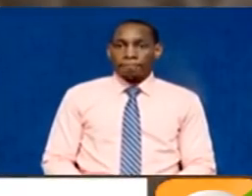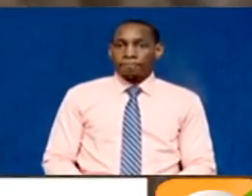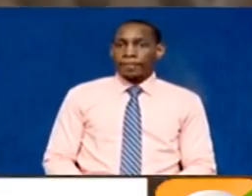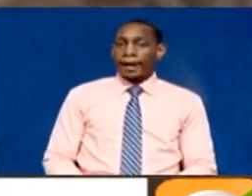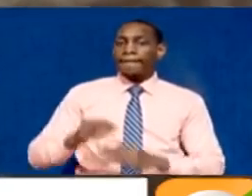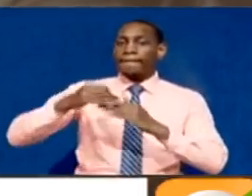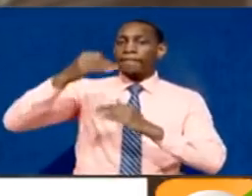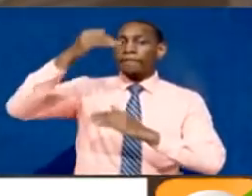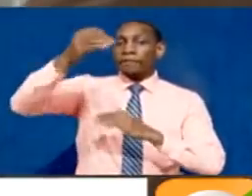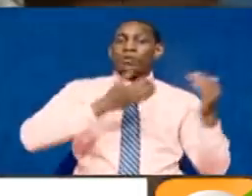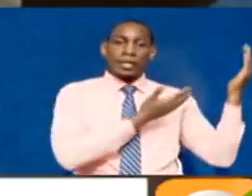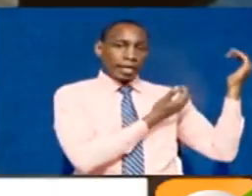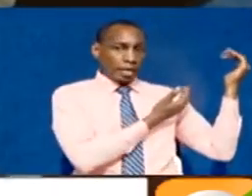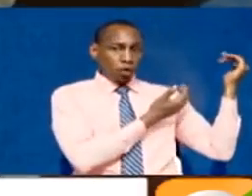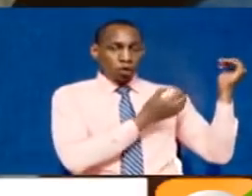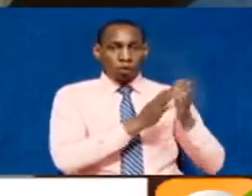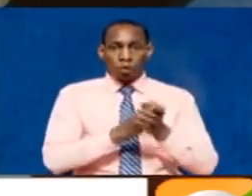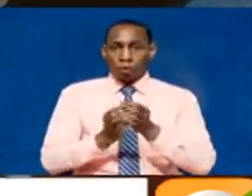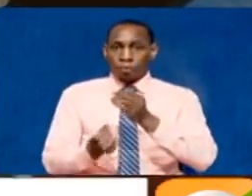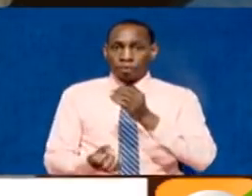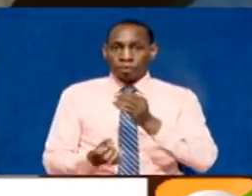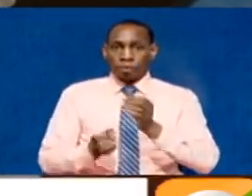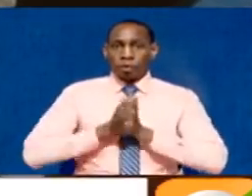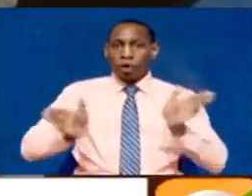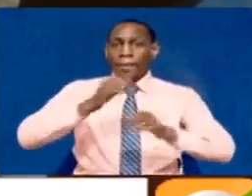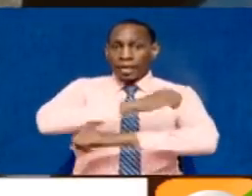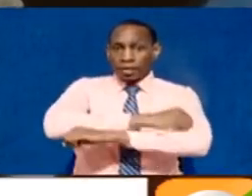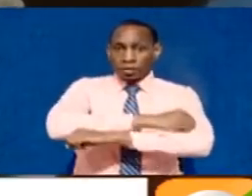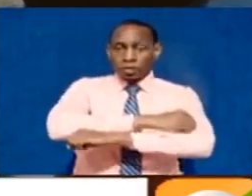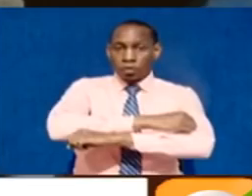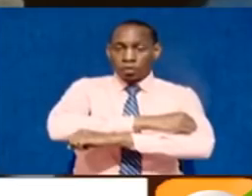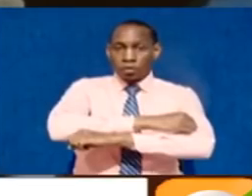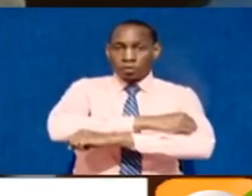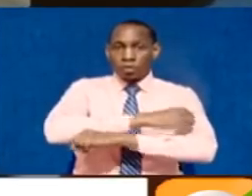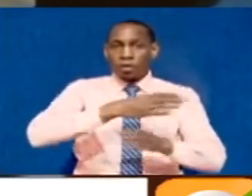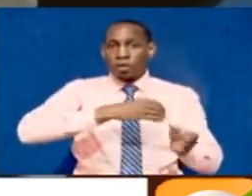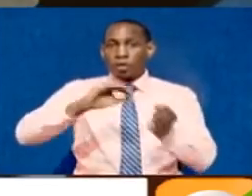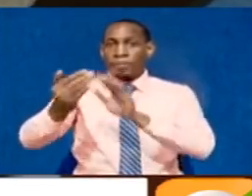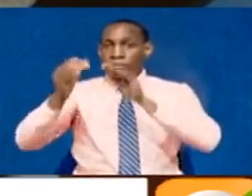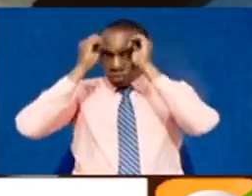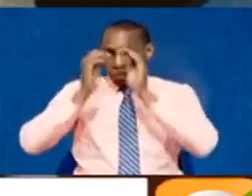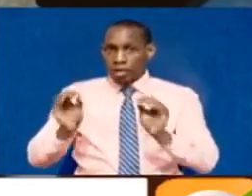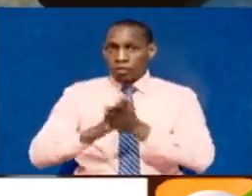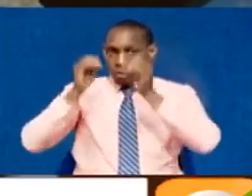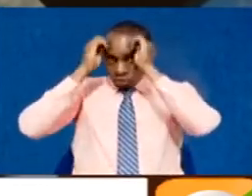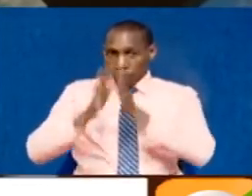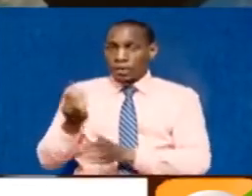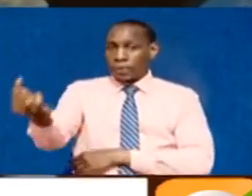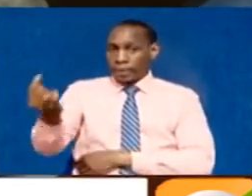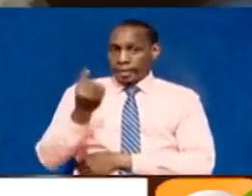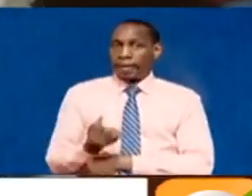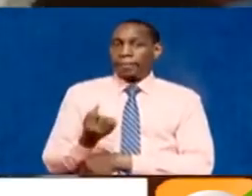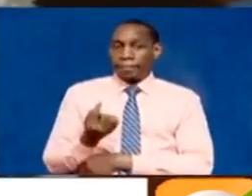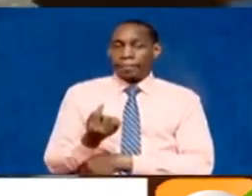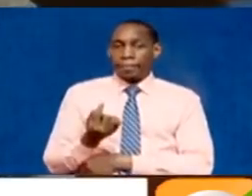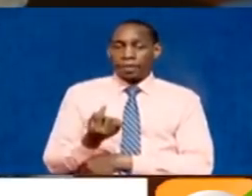In future na hope kufungua shule. Sasa siendi penye wako, siendi kwa wanafunzi. Wanafunzi wanakuja